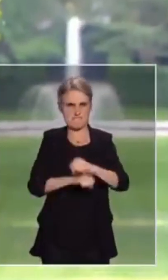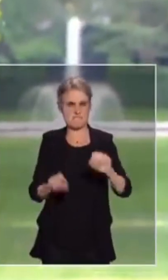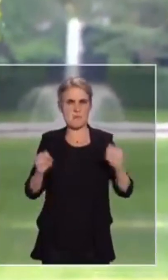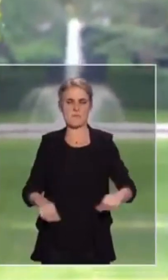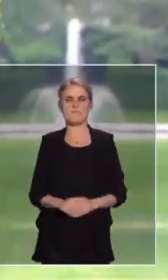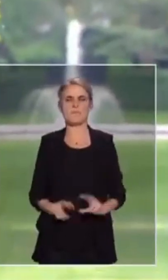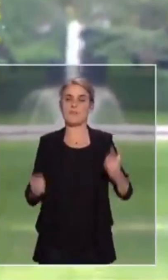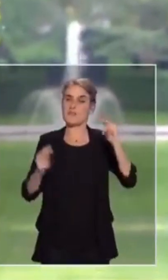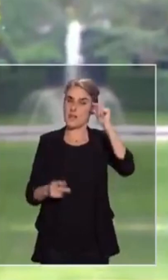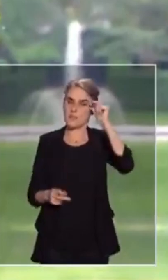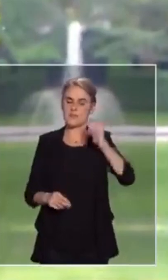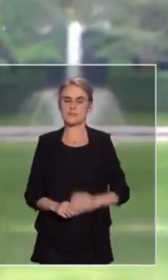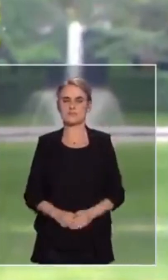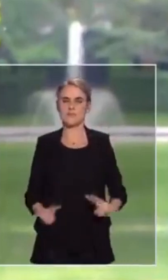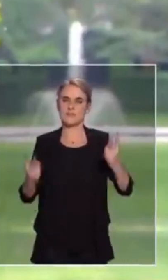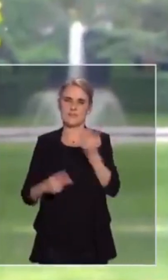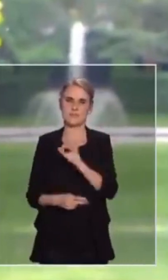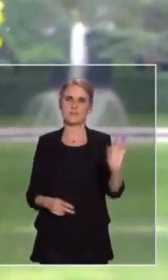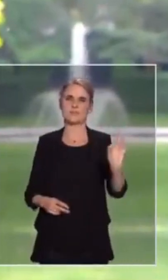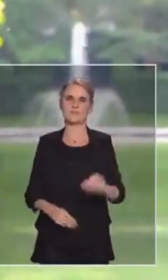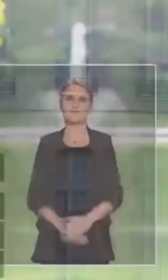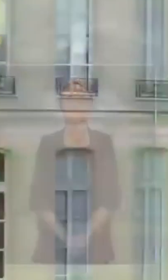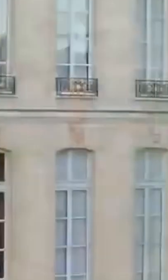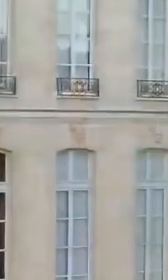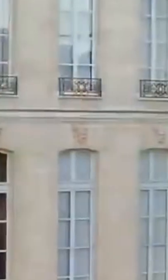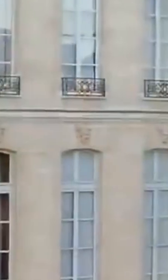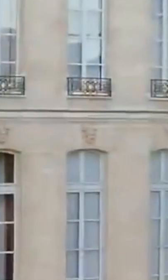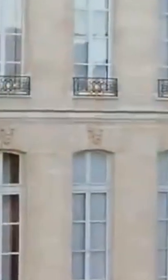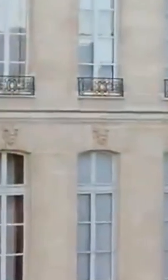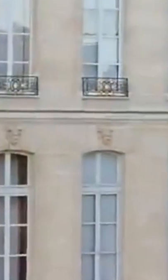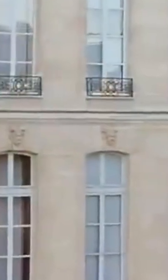dictature vis de la chine aux séquelles